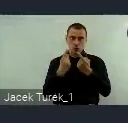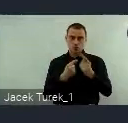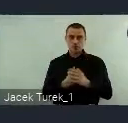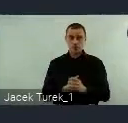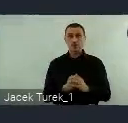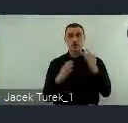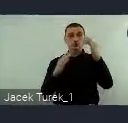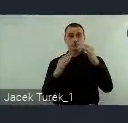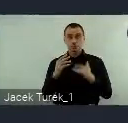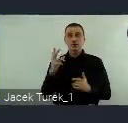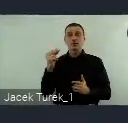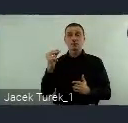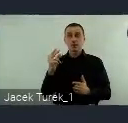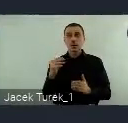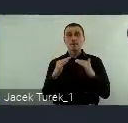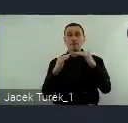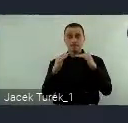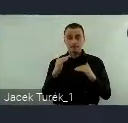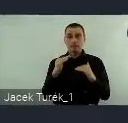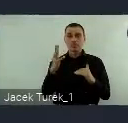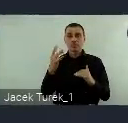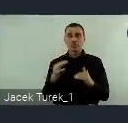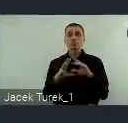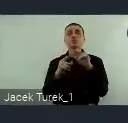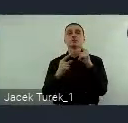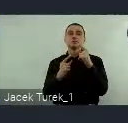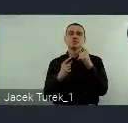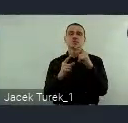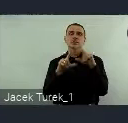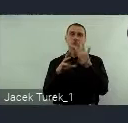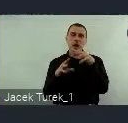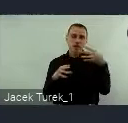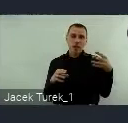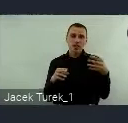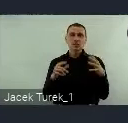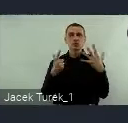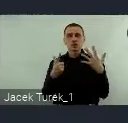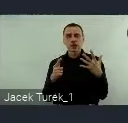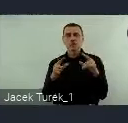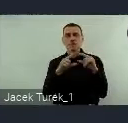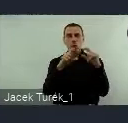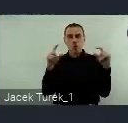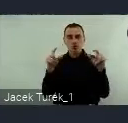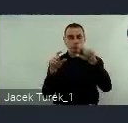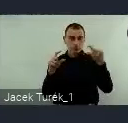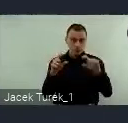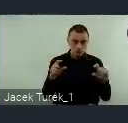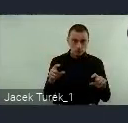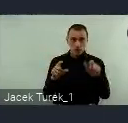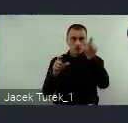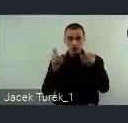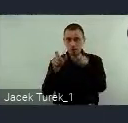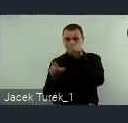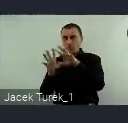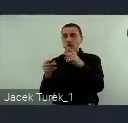tak dalej aż w końcu tymi prof idzie do tej tabeli mi przeczyta tabela z siedmiu kolumn siedmiu wierszy i 15 kolumn i zacznij mi tą tabele